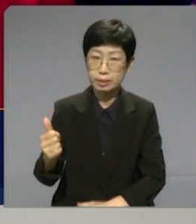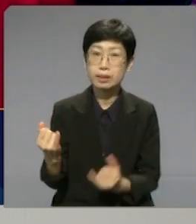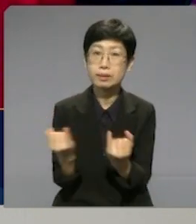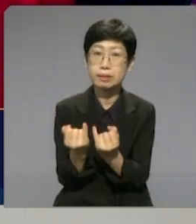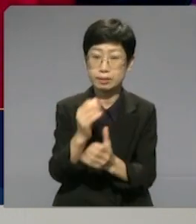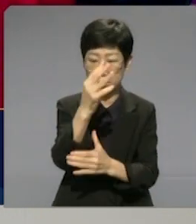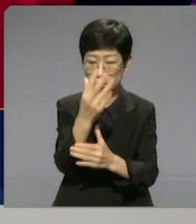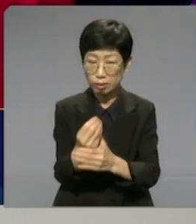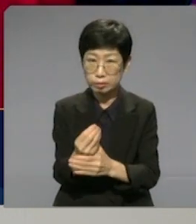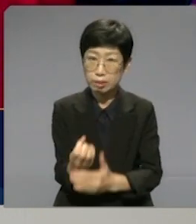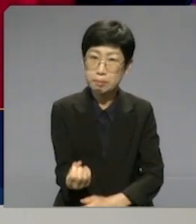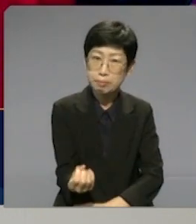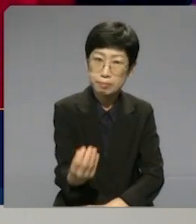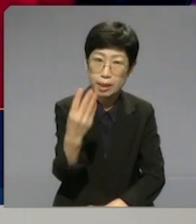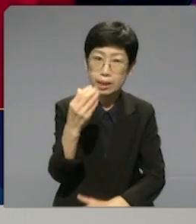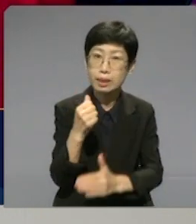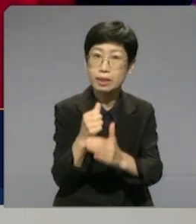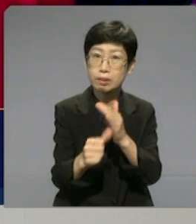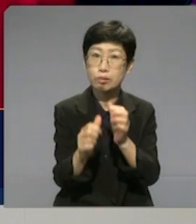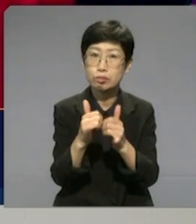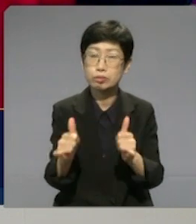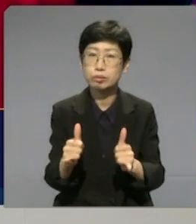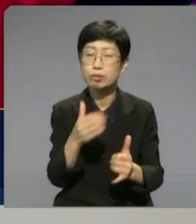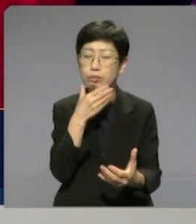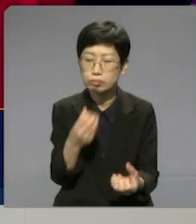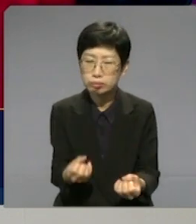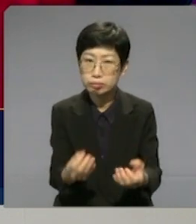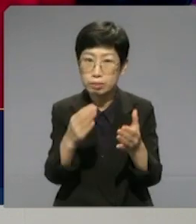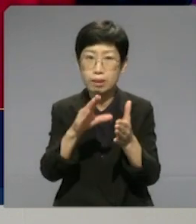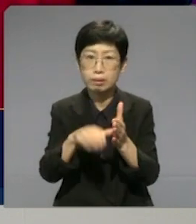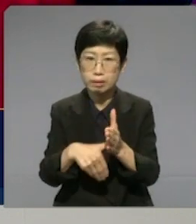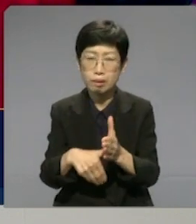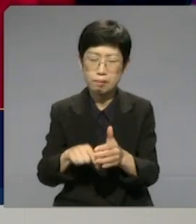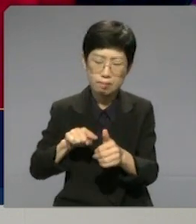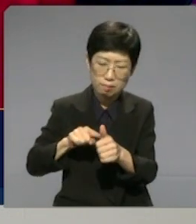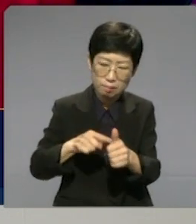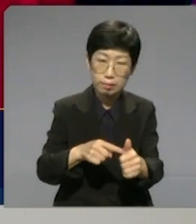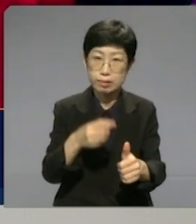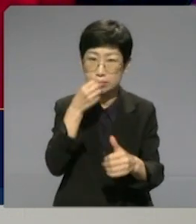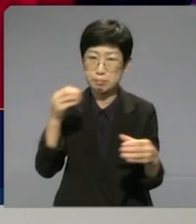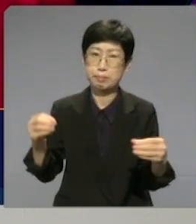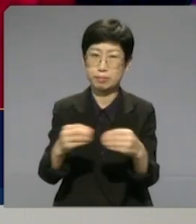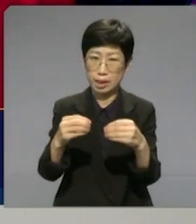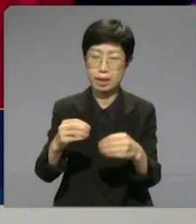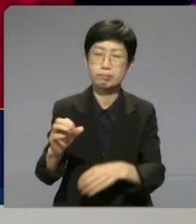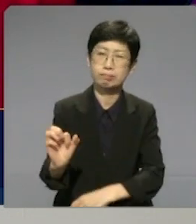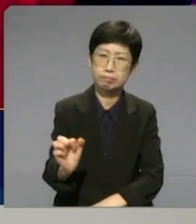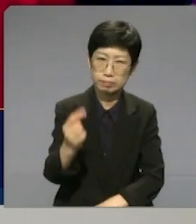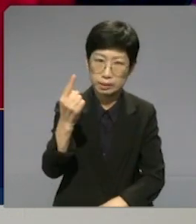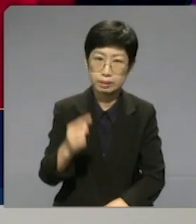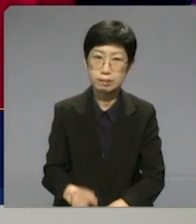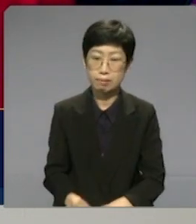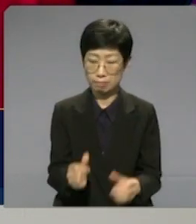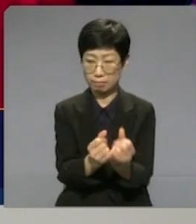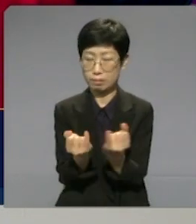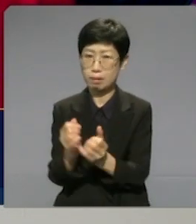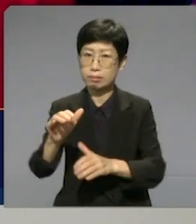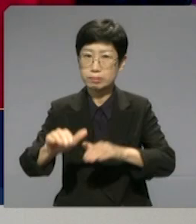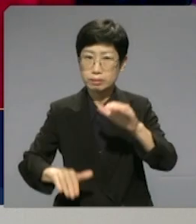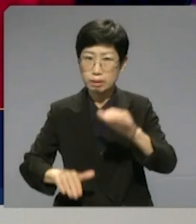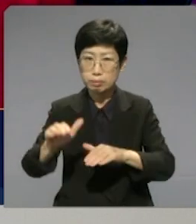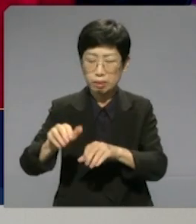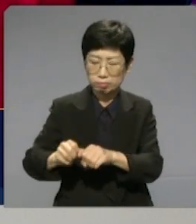월드컵에서 우승한 대표팀 선수들을 축하하며 강제로 입을 맞췄기 때문인데요. 결국 성차별이 만연한